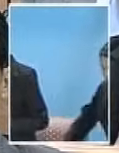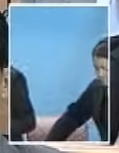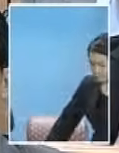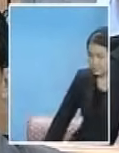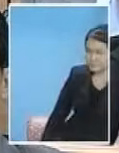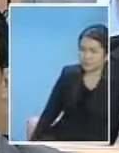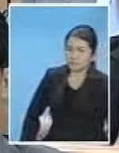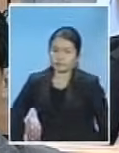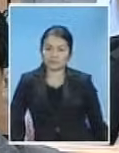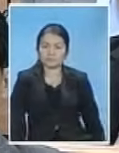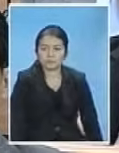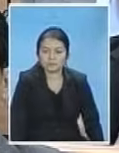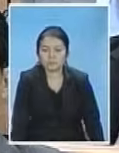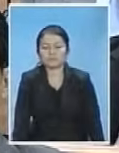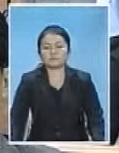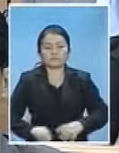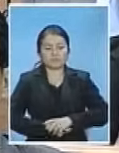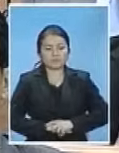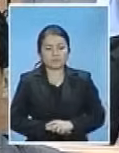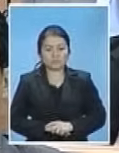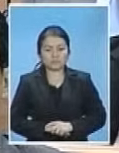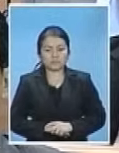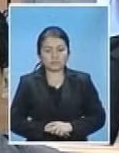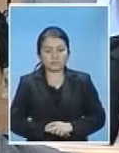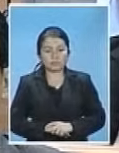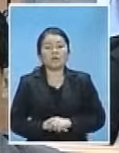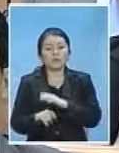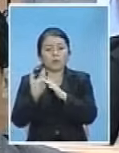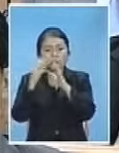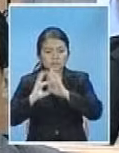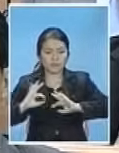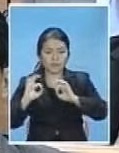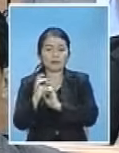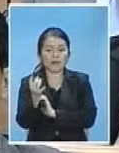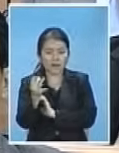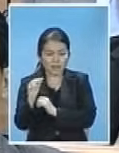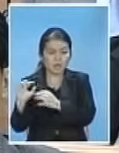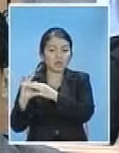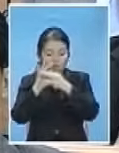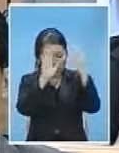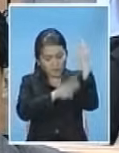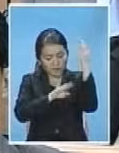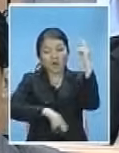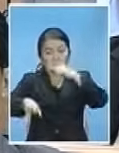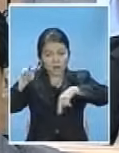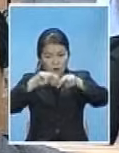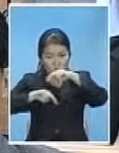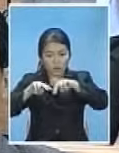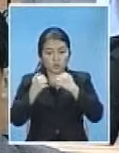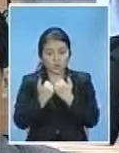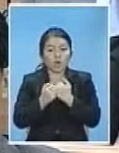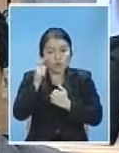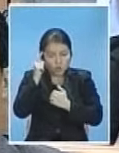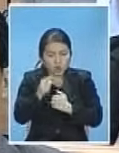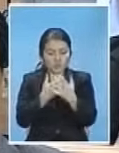ด้วยคุณสมบัติพิเศษเหล่านี้จึงเป็นเหตุผลหนึ่งที่ทำให้การปกครองพื้นที่นั้นต้องดู